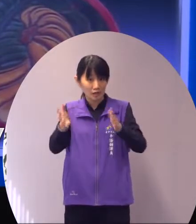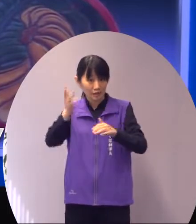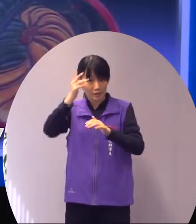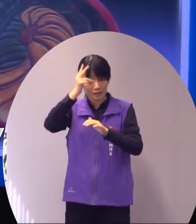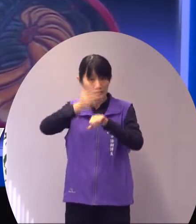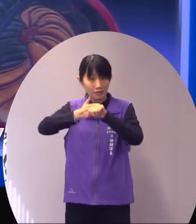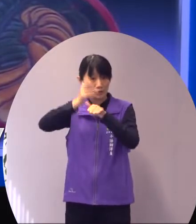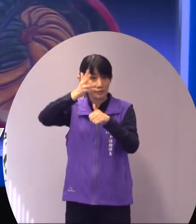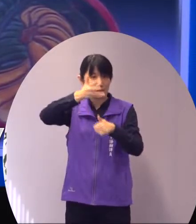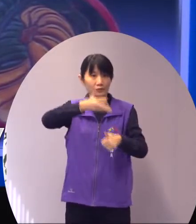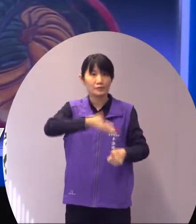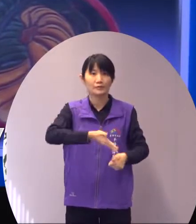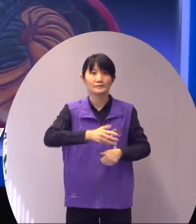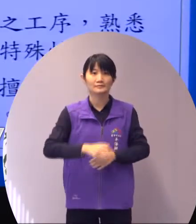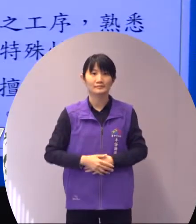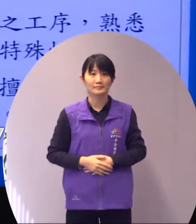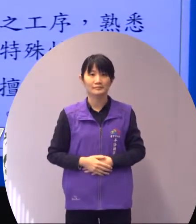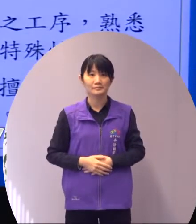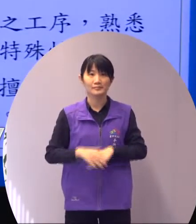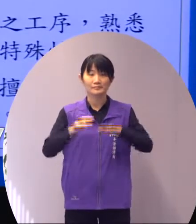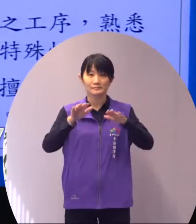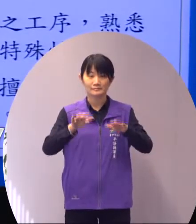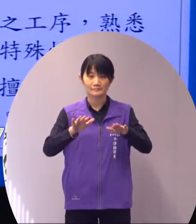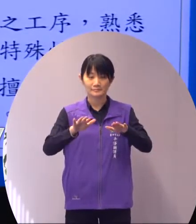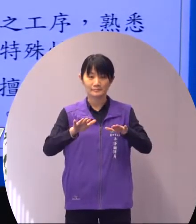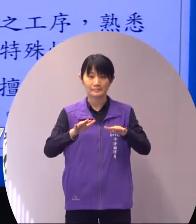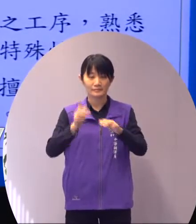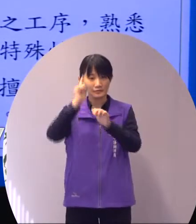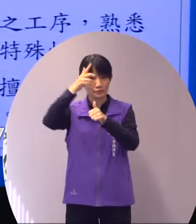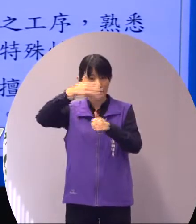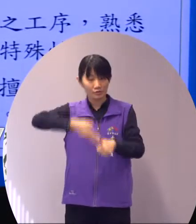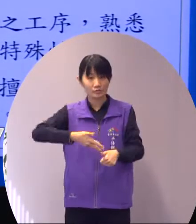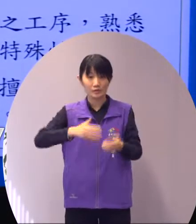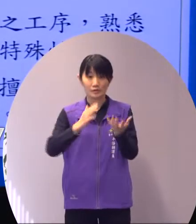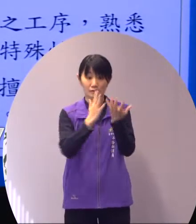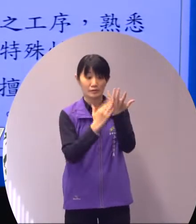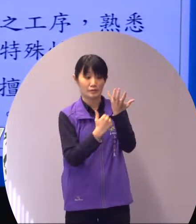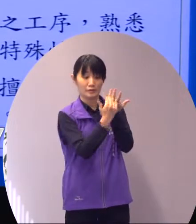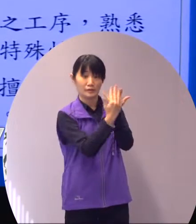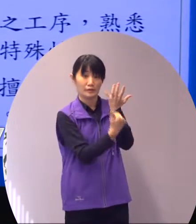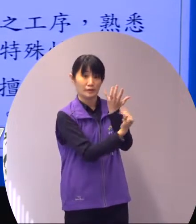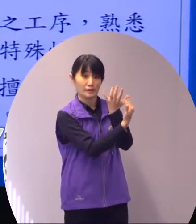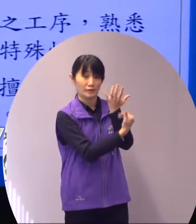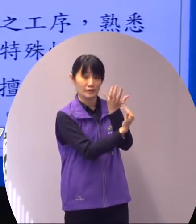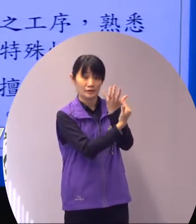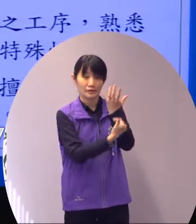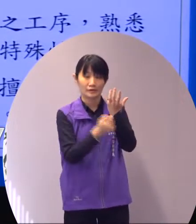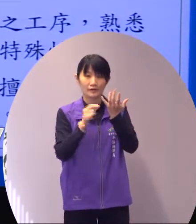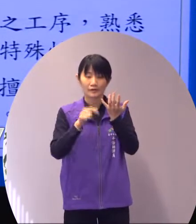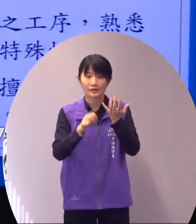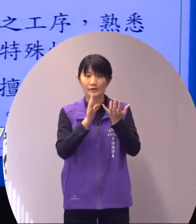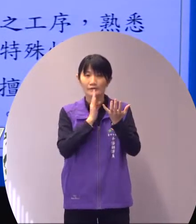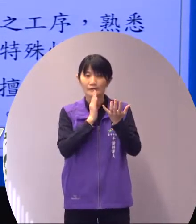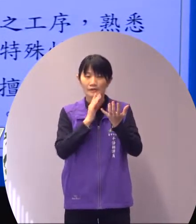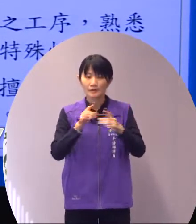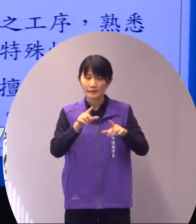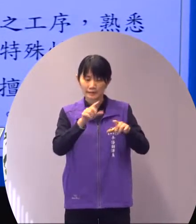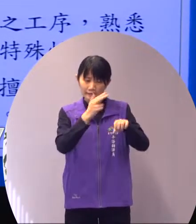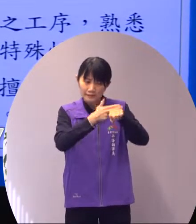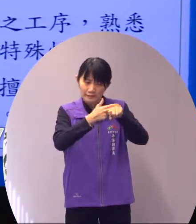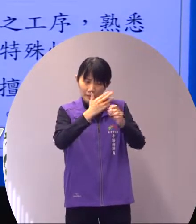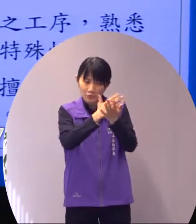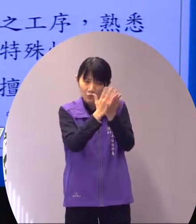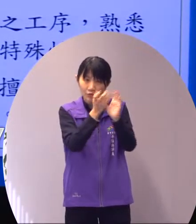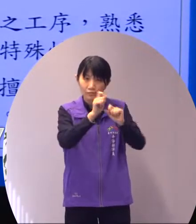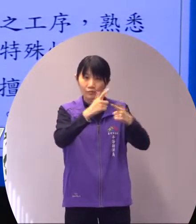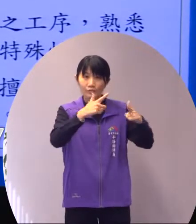大的漆艺产地。那目前我们漆工艺中，分别依照它的技法不同，